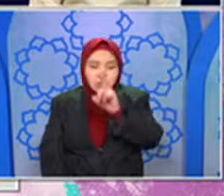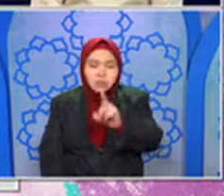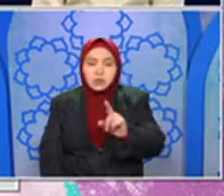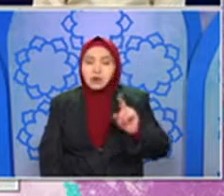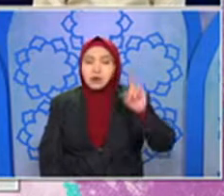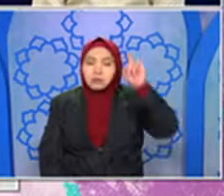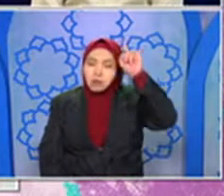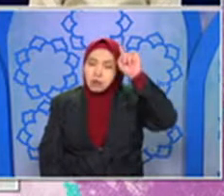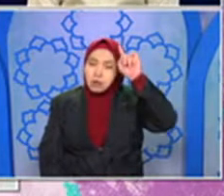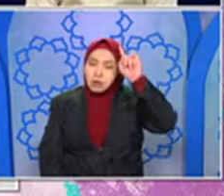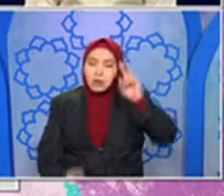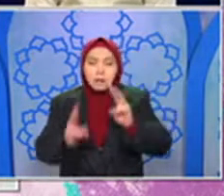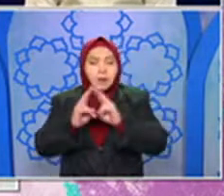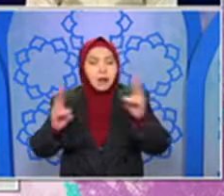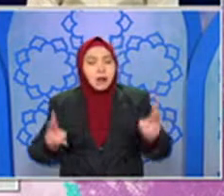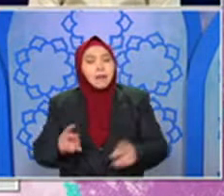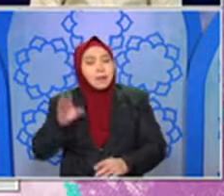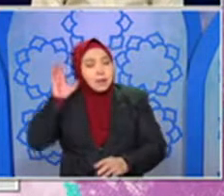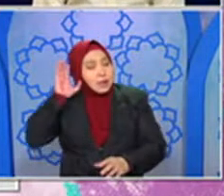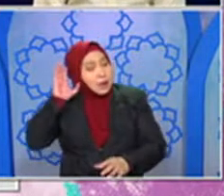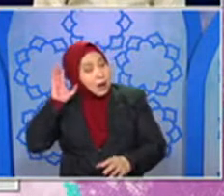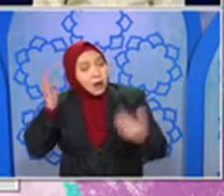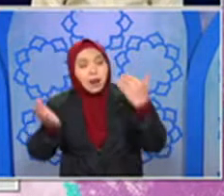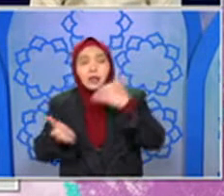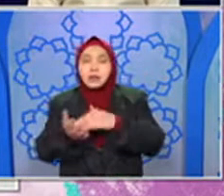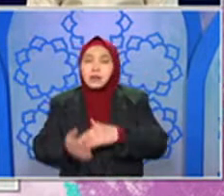إنه هو السميع